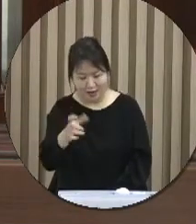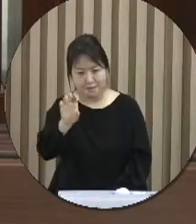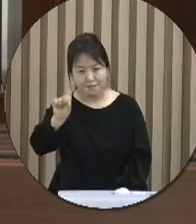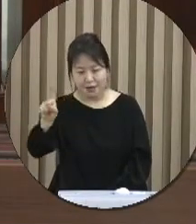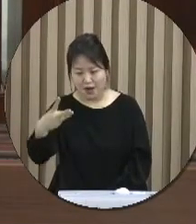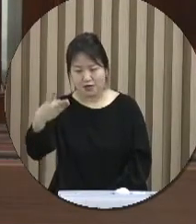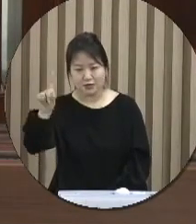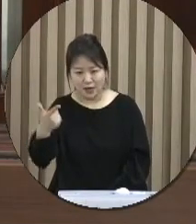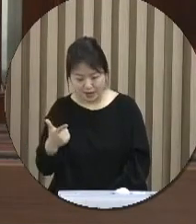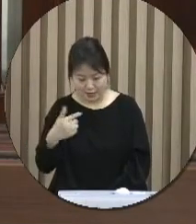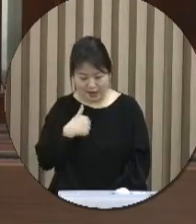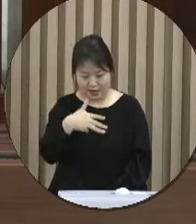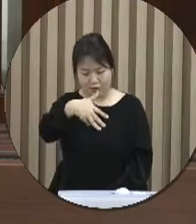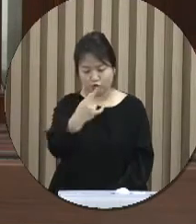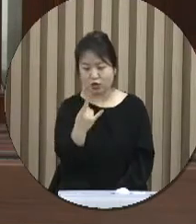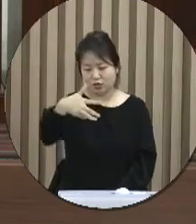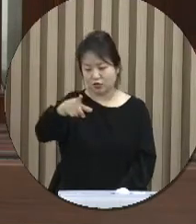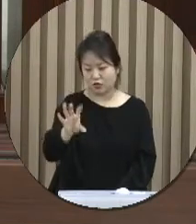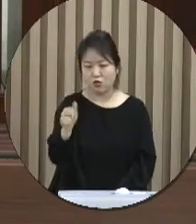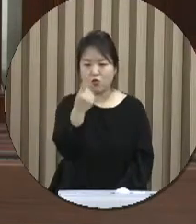지역구의 무소속 최청한 의원입니다.